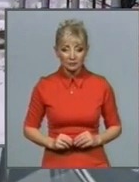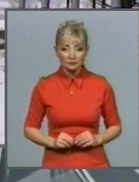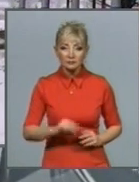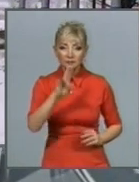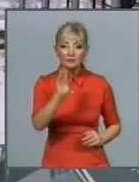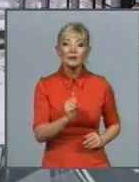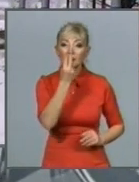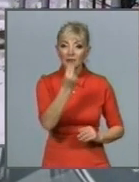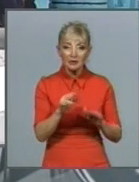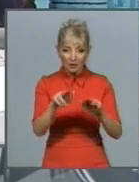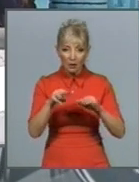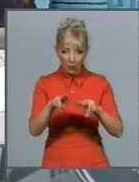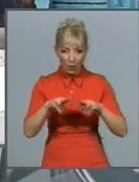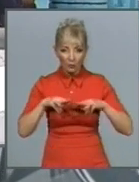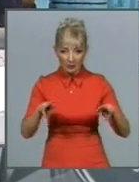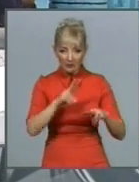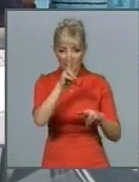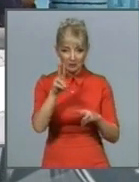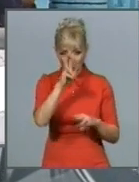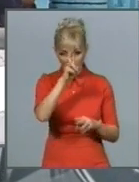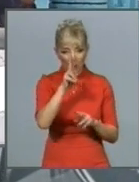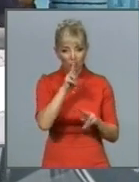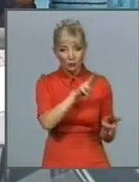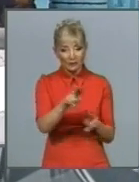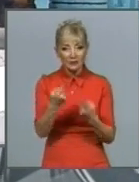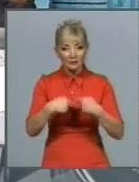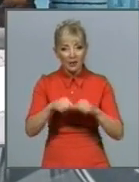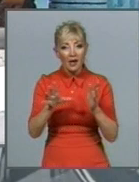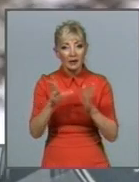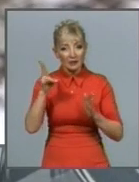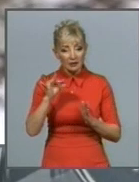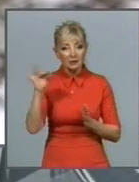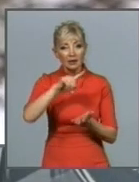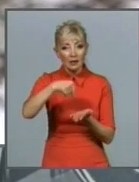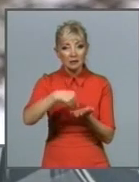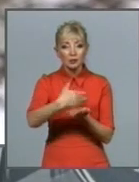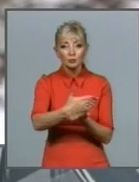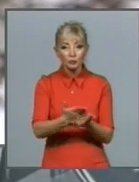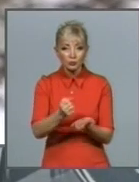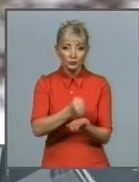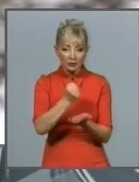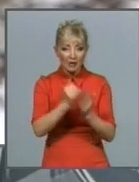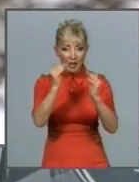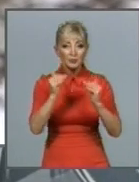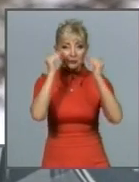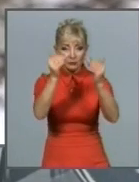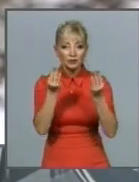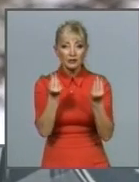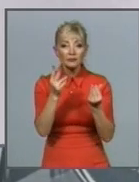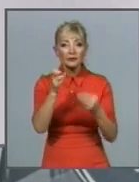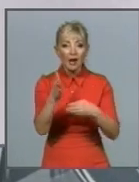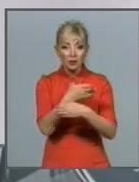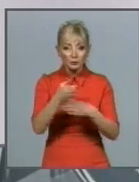Національна комісія, що здійснює державне регулювання у сфері енергетики та комунальних послуг, схвалила підвищення тарифів на